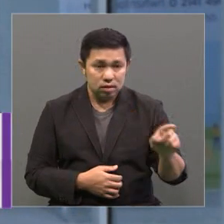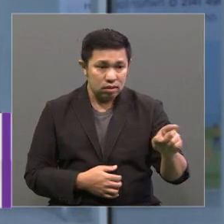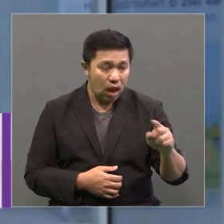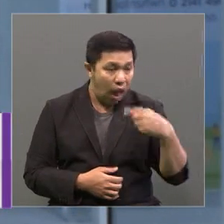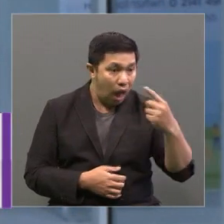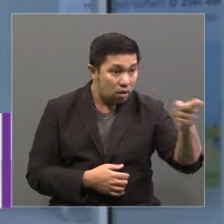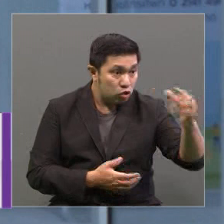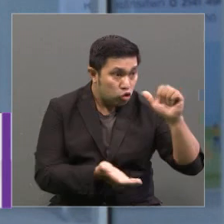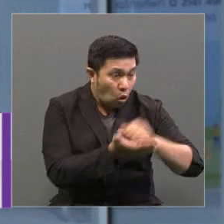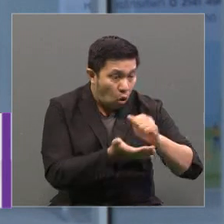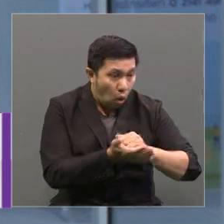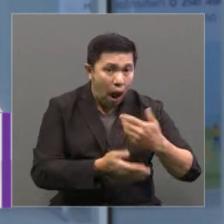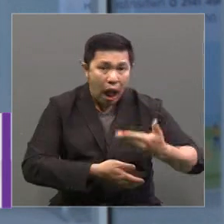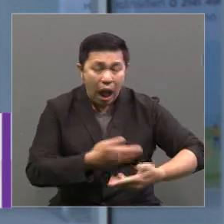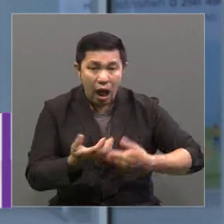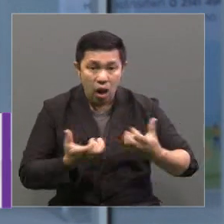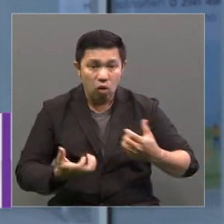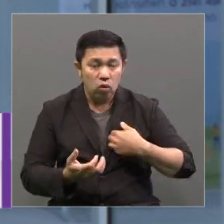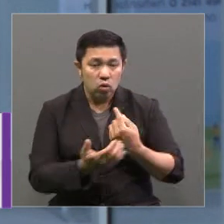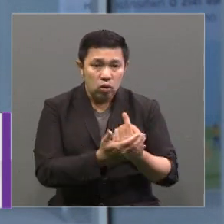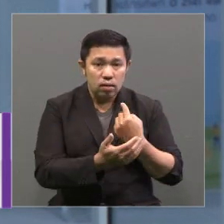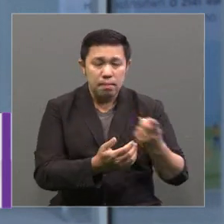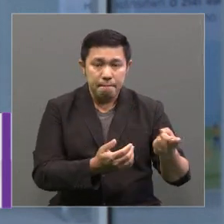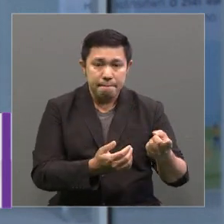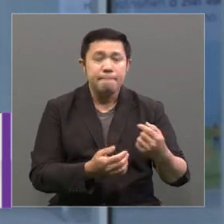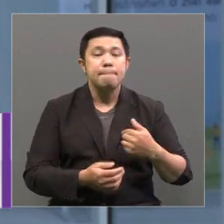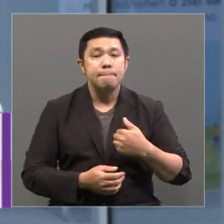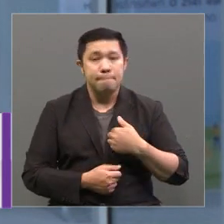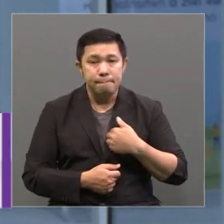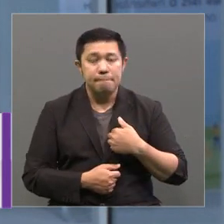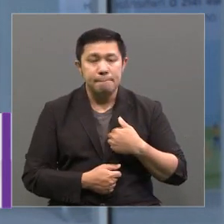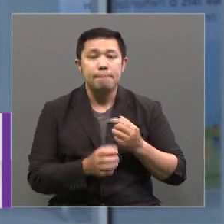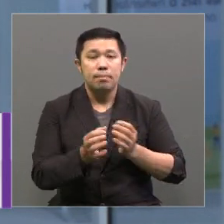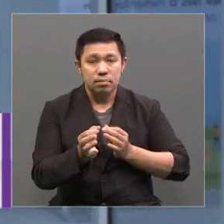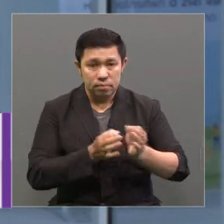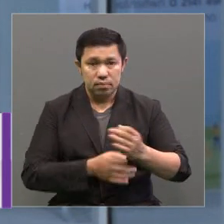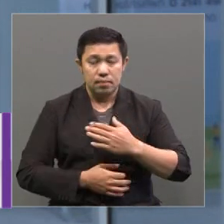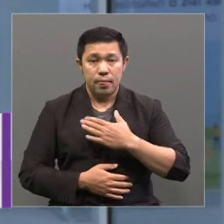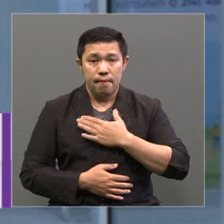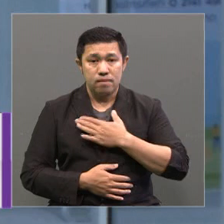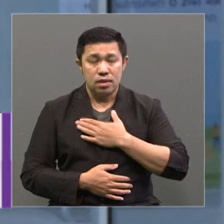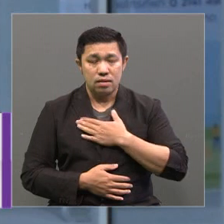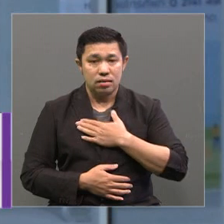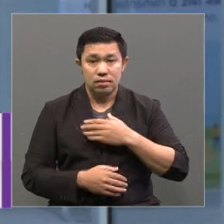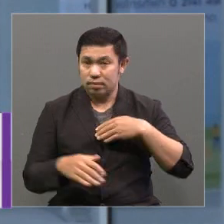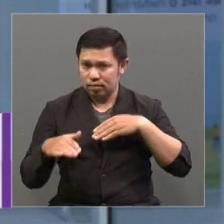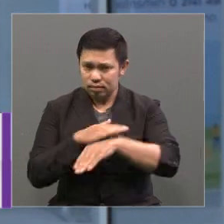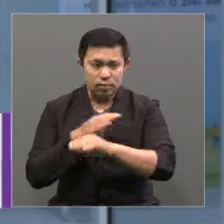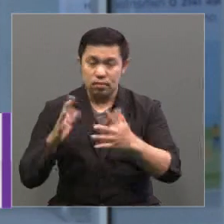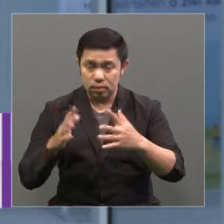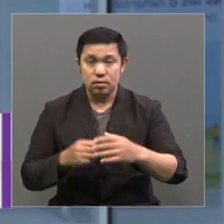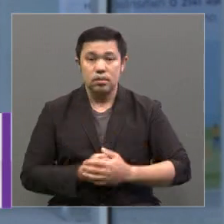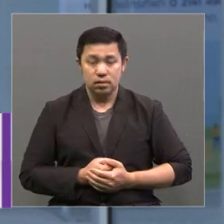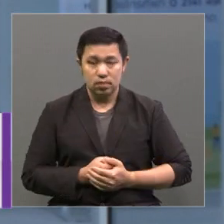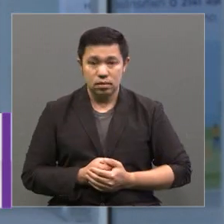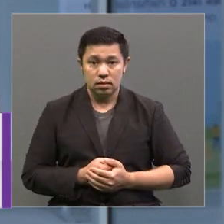บินขายสินค้ากับหนูที่เป็นตัวแทนหนูค่ะหนูก็เลยอยากจะมาชี้แจงว่าโอเค1หนูไม่หนีแน่นอนในการ